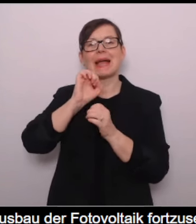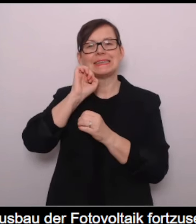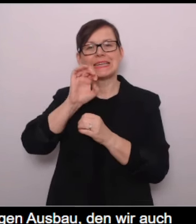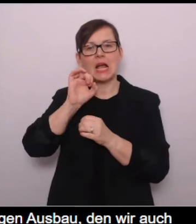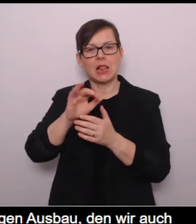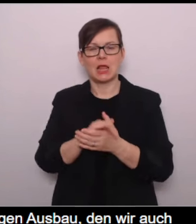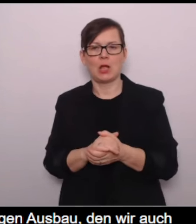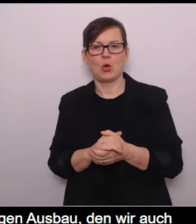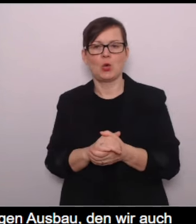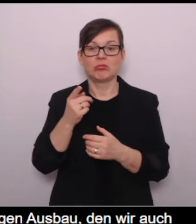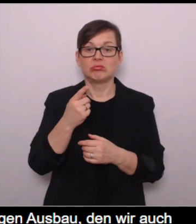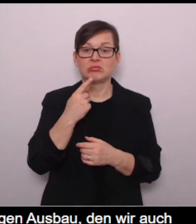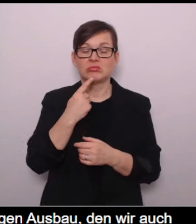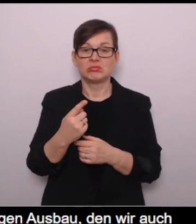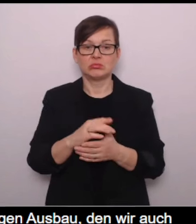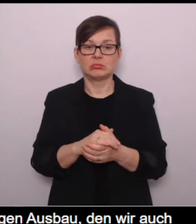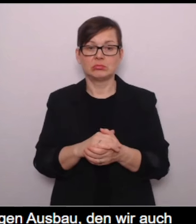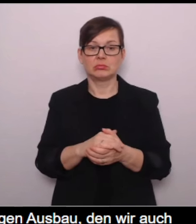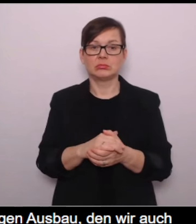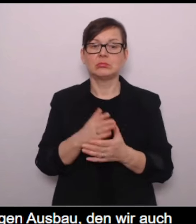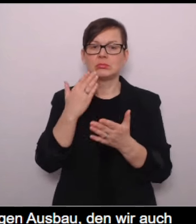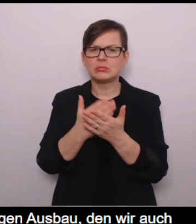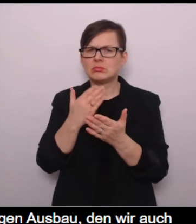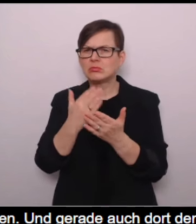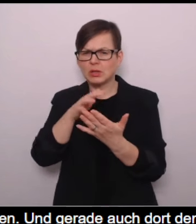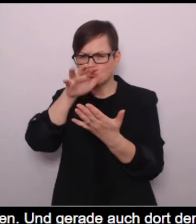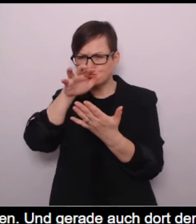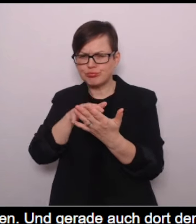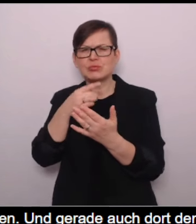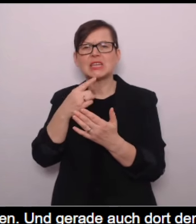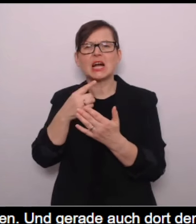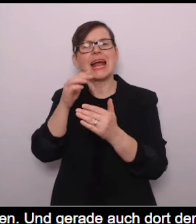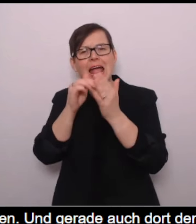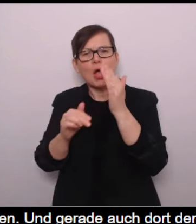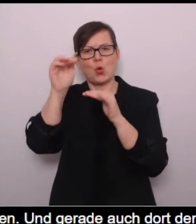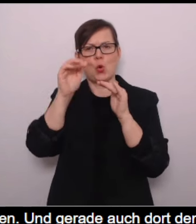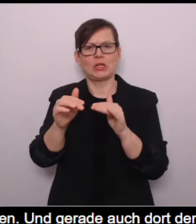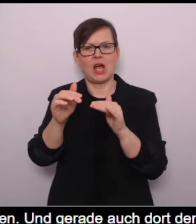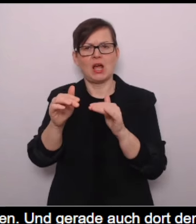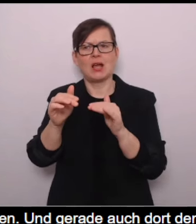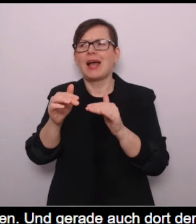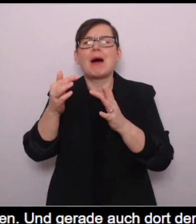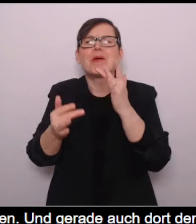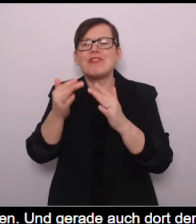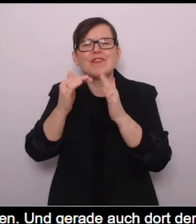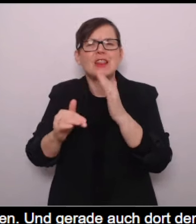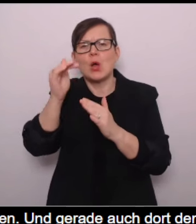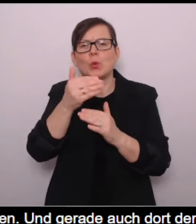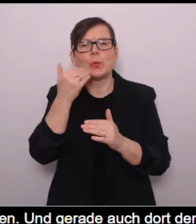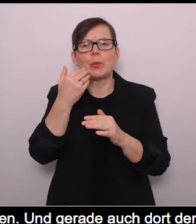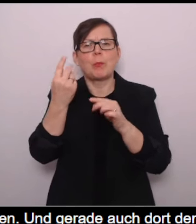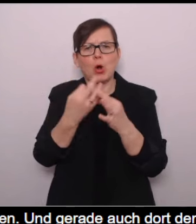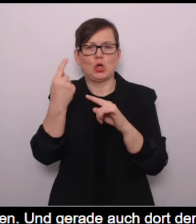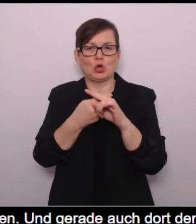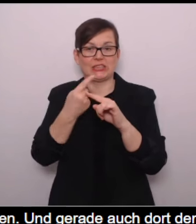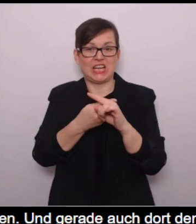zu dieser Presseerklärung. Da steht jeweils, erhöhen sich auf insgesamt so und